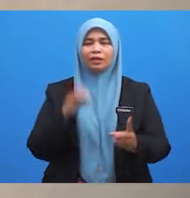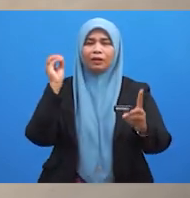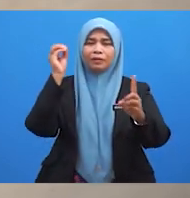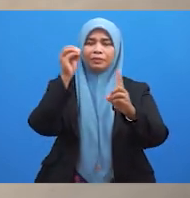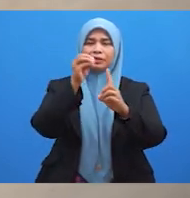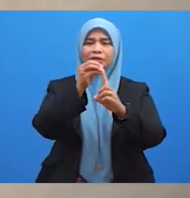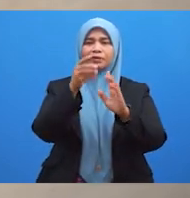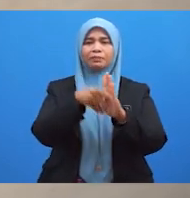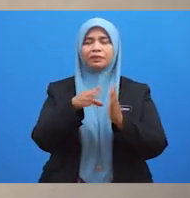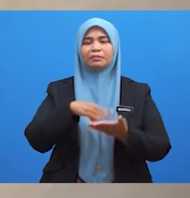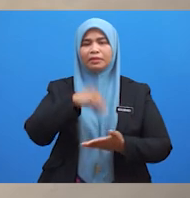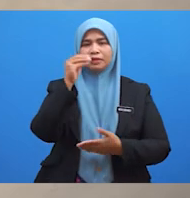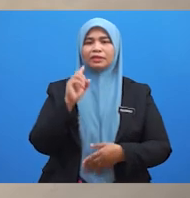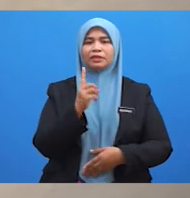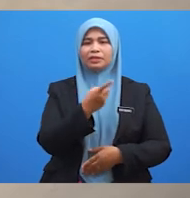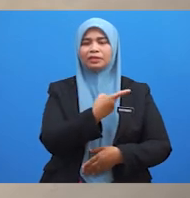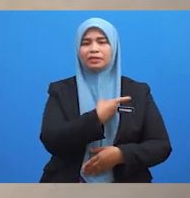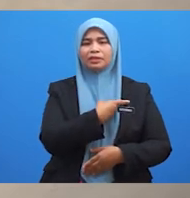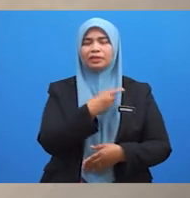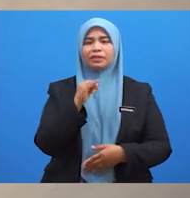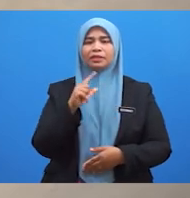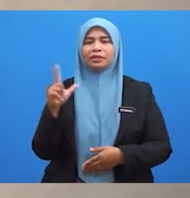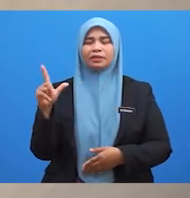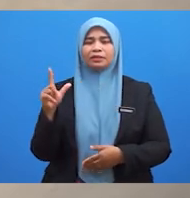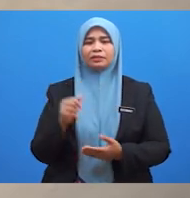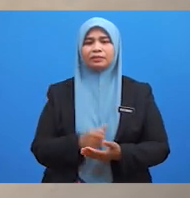Objektif pembelajaran kita hari ini ialah